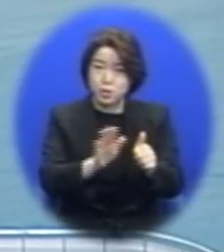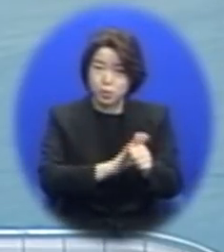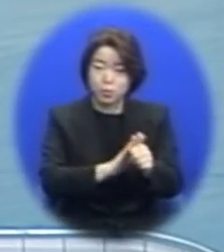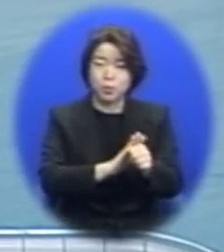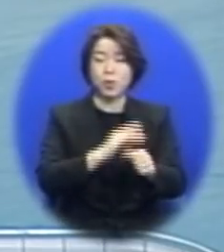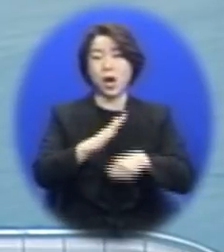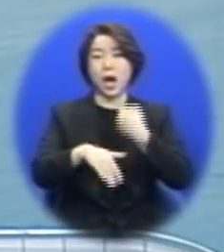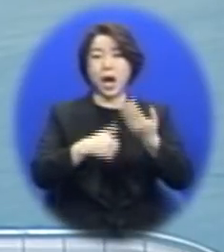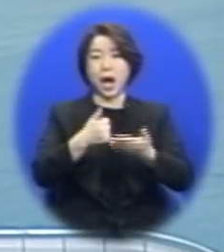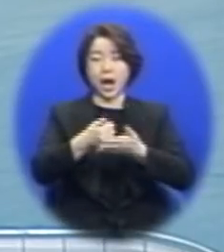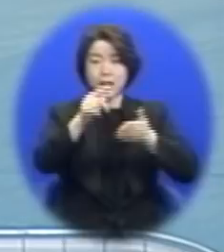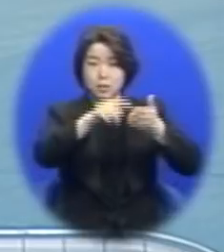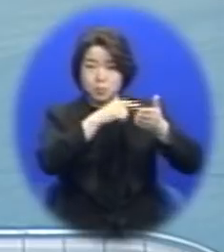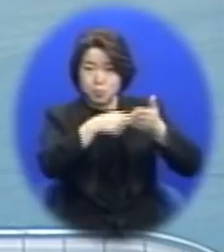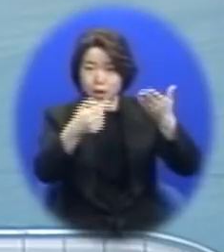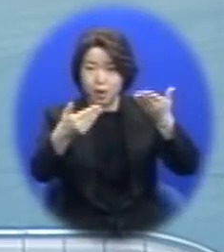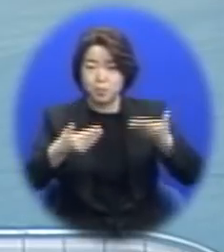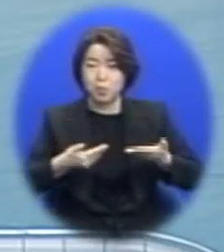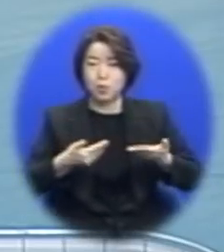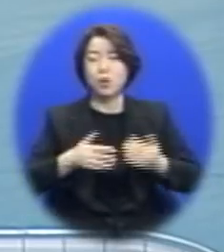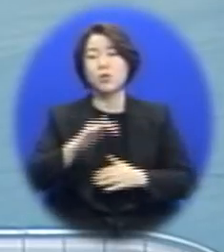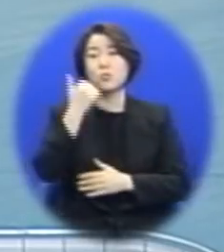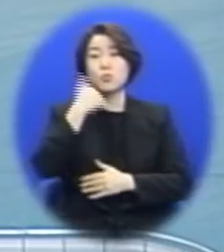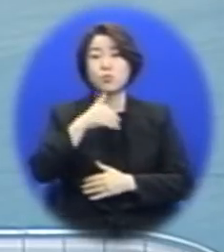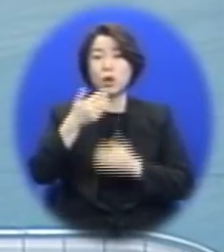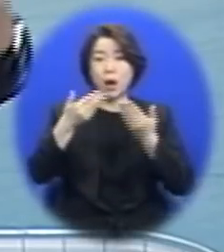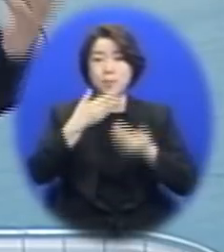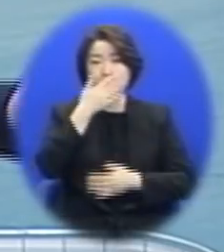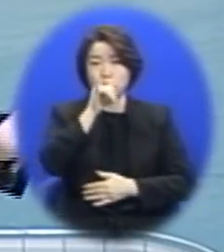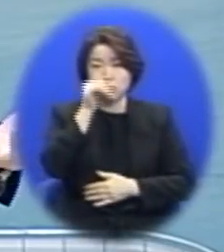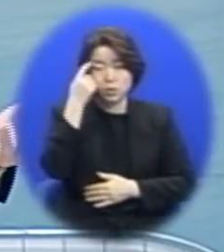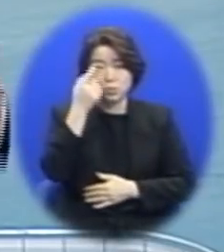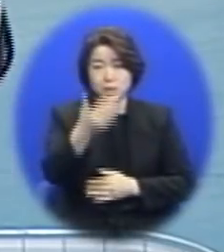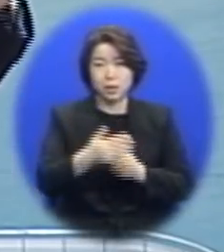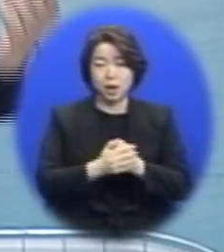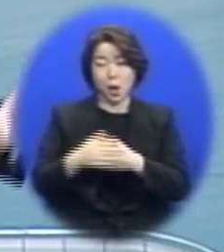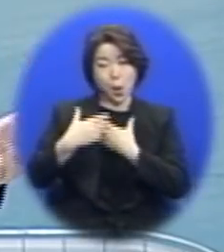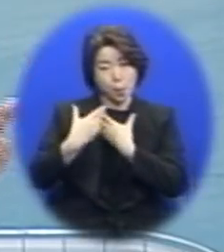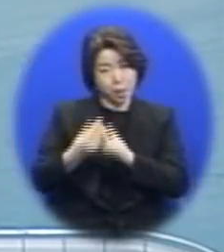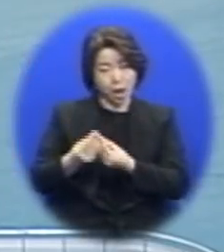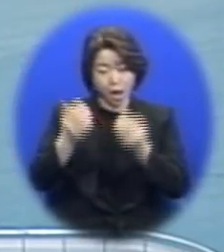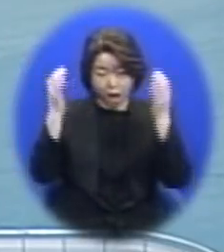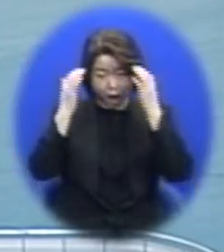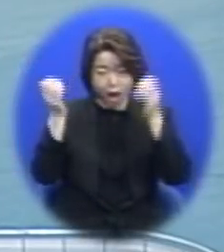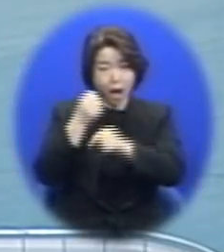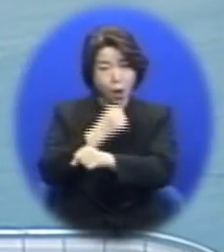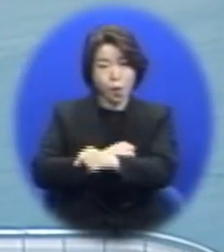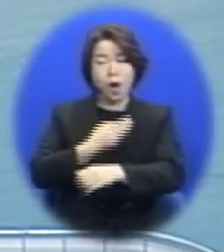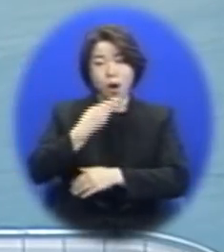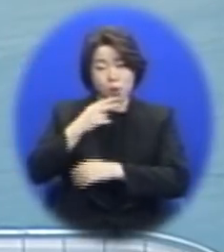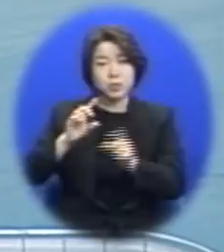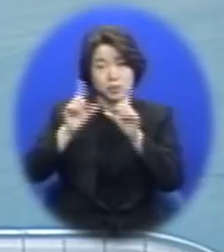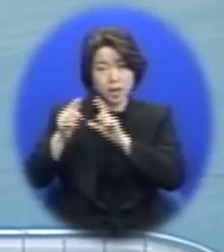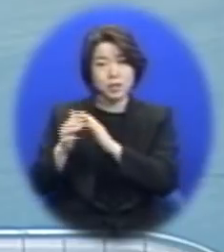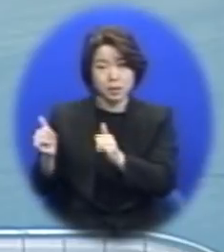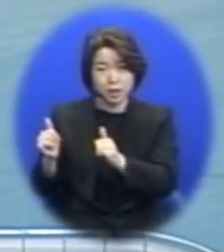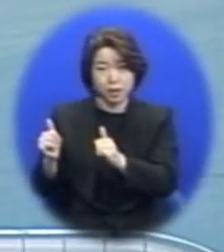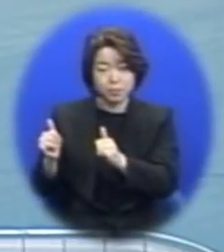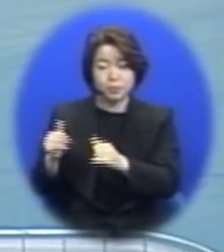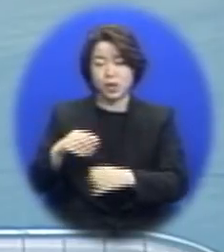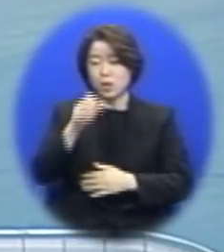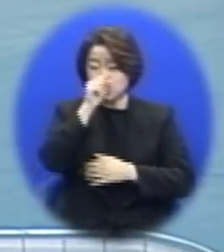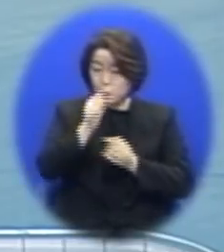하나님의 보상을 누가 받을까요? 편안하게 살다가, 고생 없이 살다가, 그저 좋은 길만